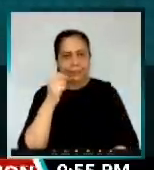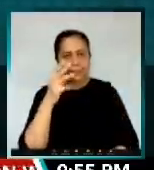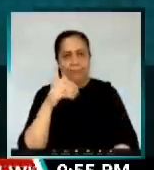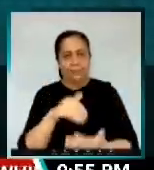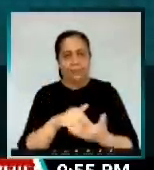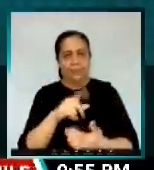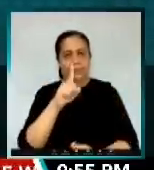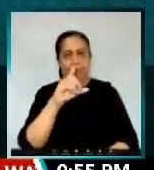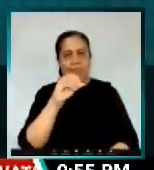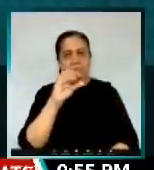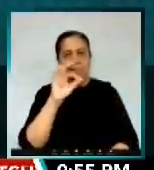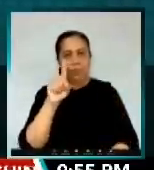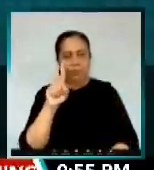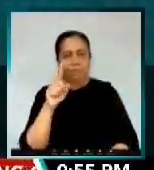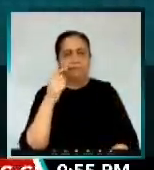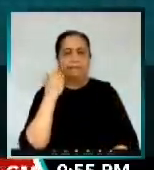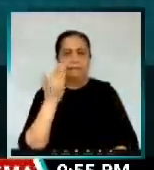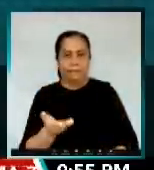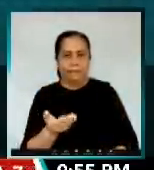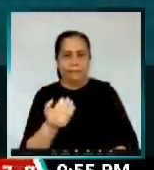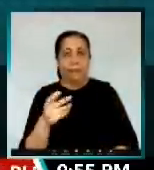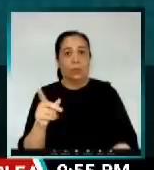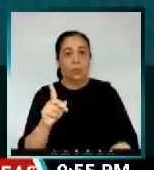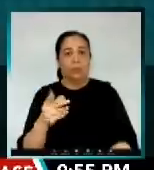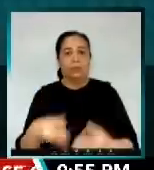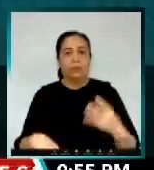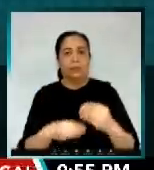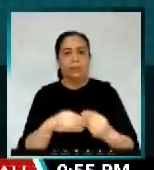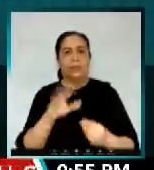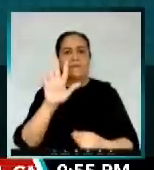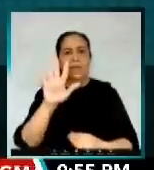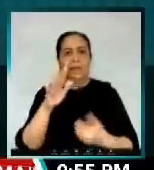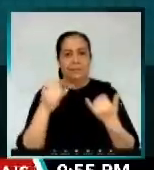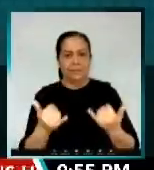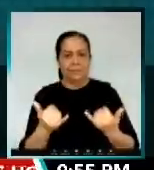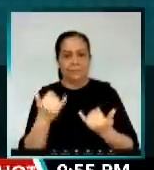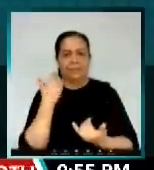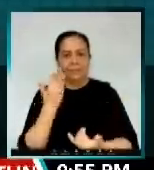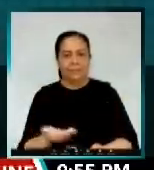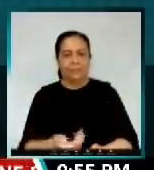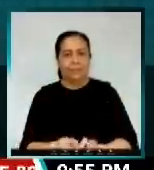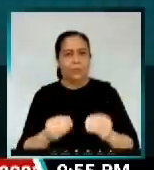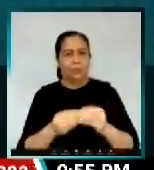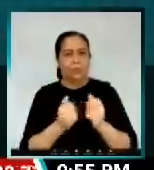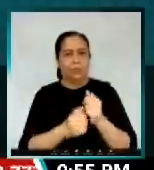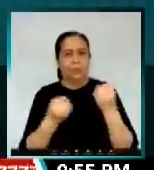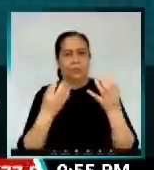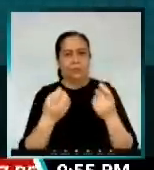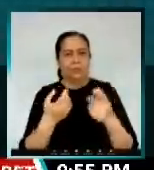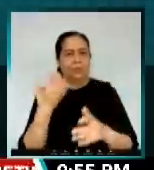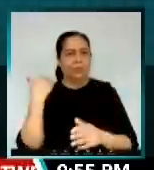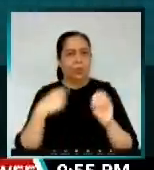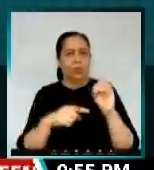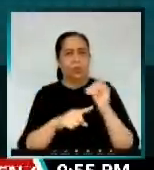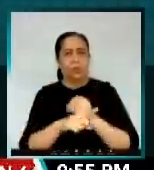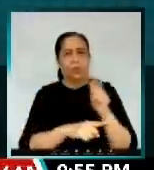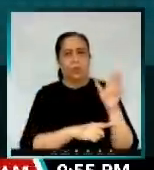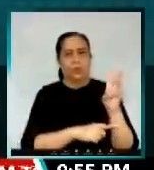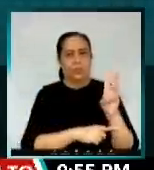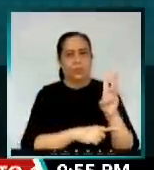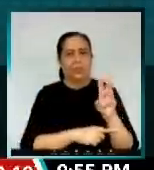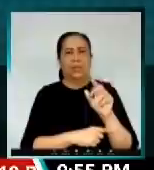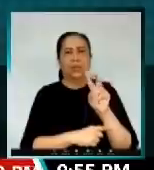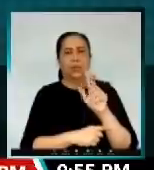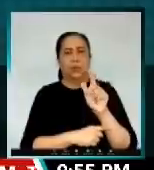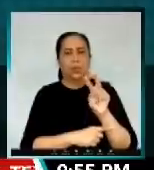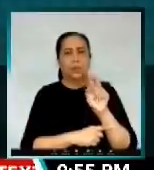13,191 na ang namatay matapos madagdagan ng 5 ngayong araw. Pinakamarami rin mula noong October 26 ang